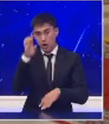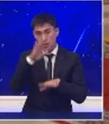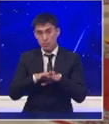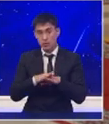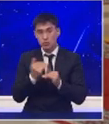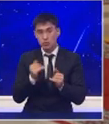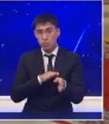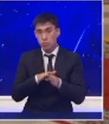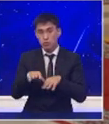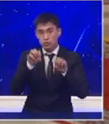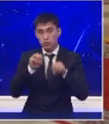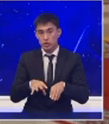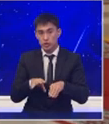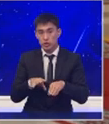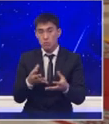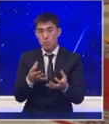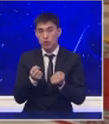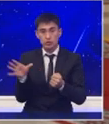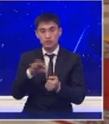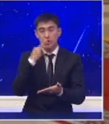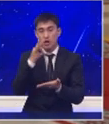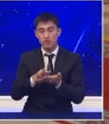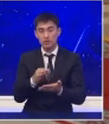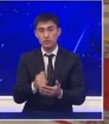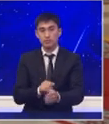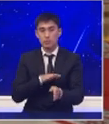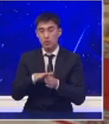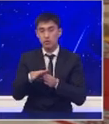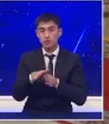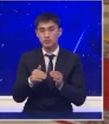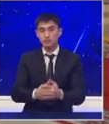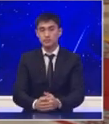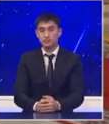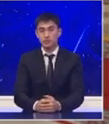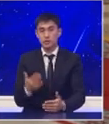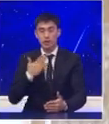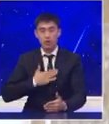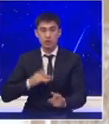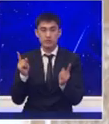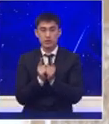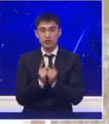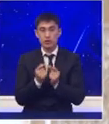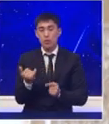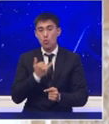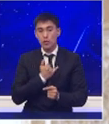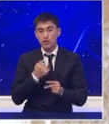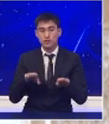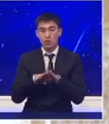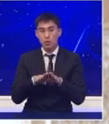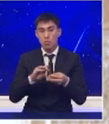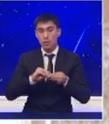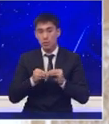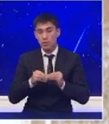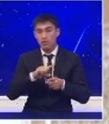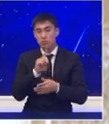уже полностью решил. И получила на всех очень полноценные такие ответы, довольна встречей. У нас самый такой наболевший вопрос